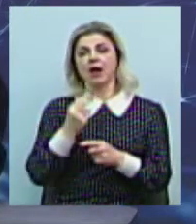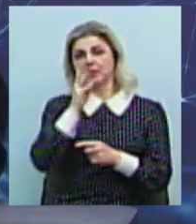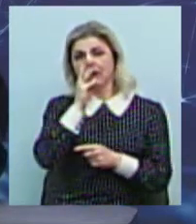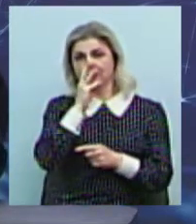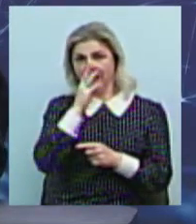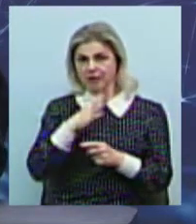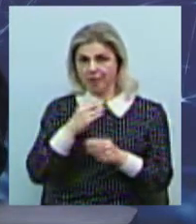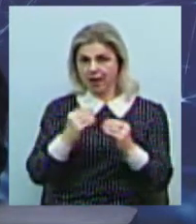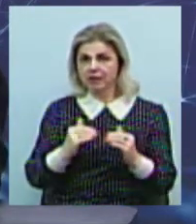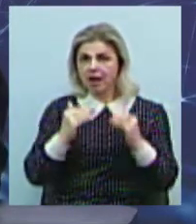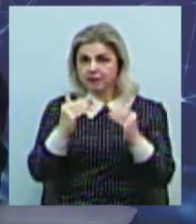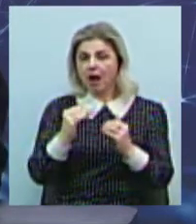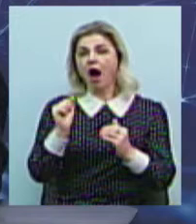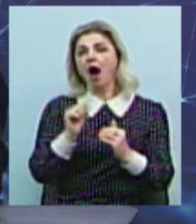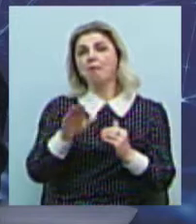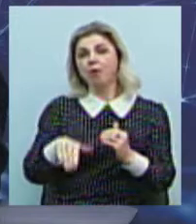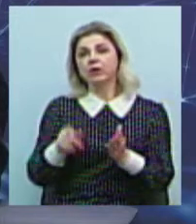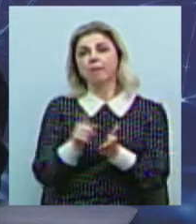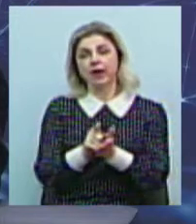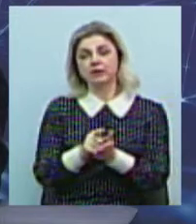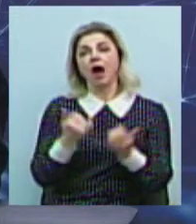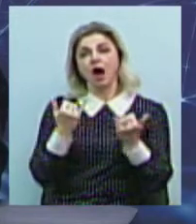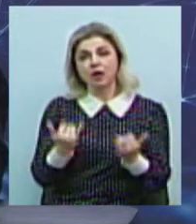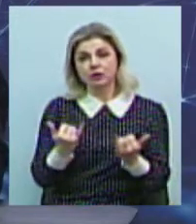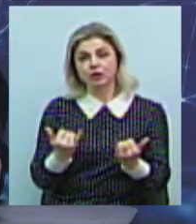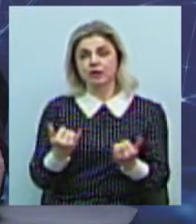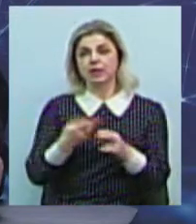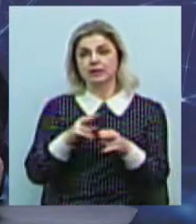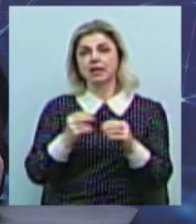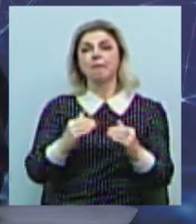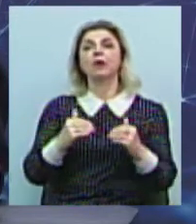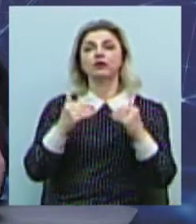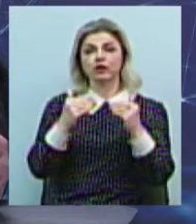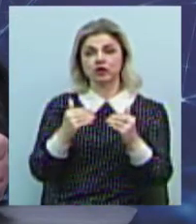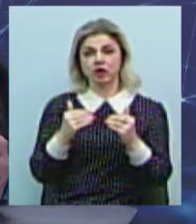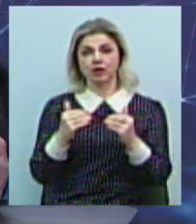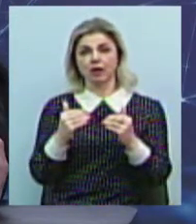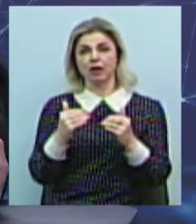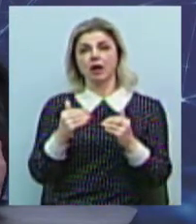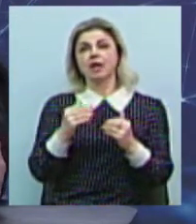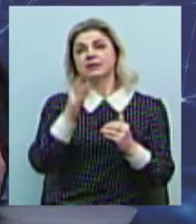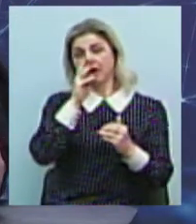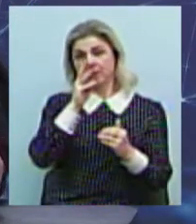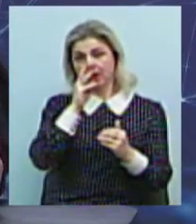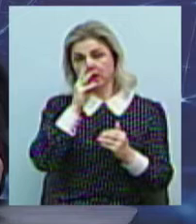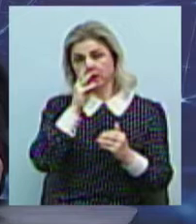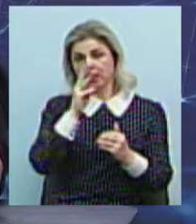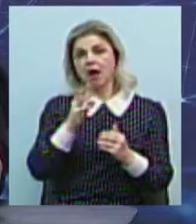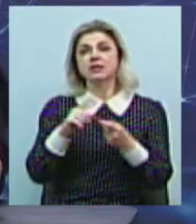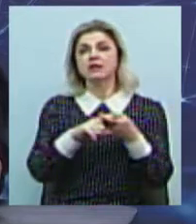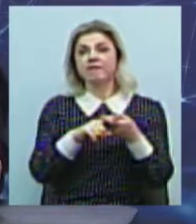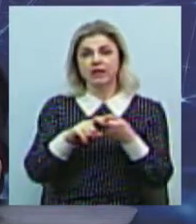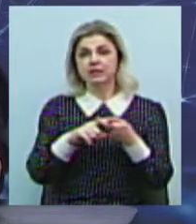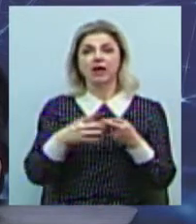потім пенсія. А на даному випадку це підвищення йде заробітної плати, від якої залежать